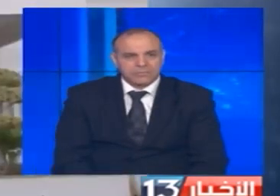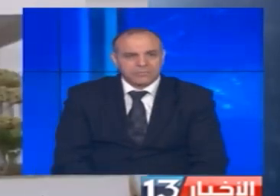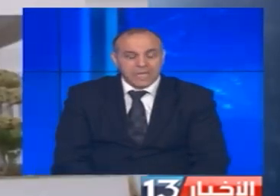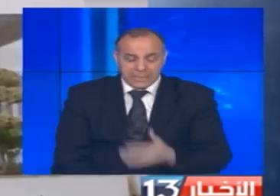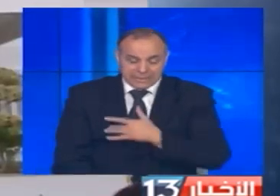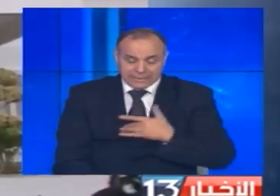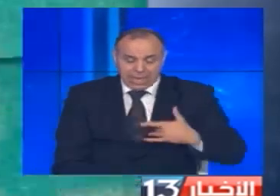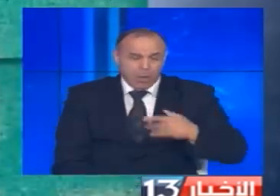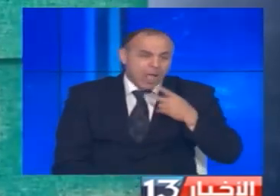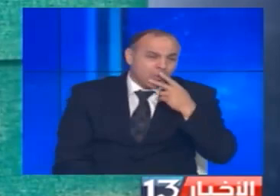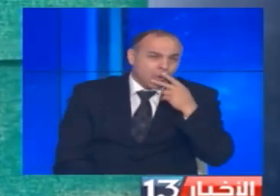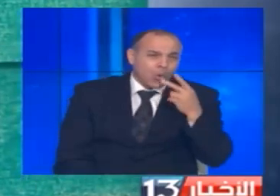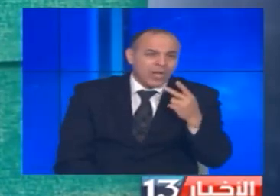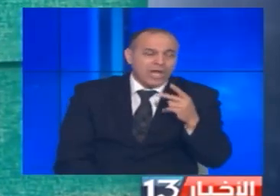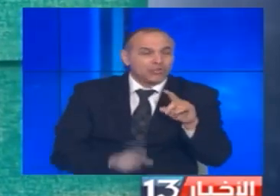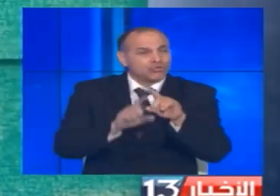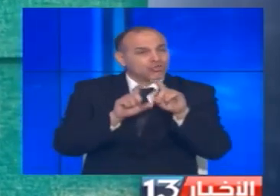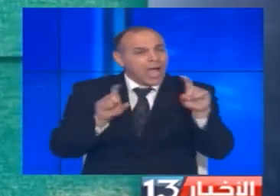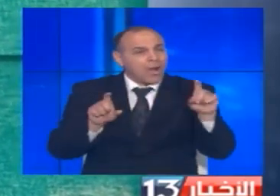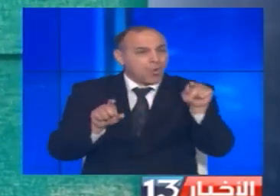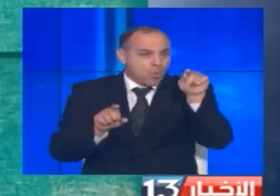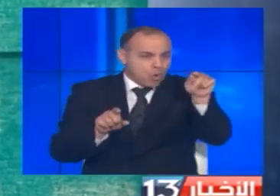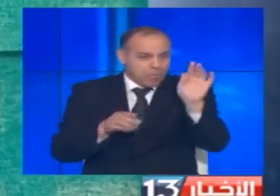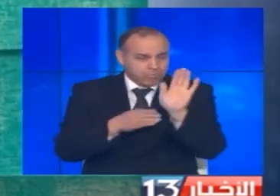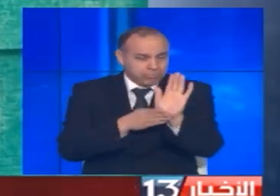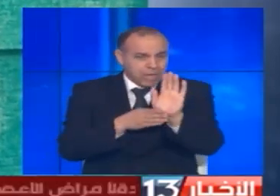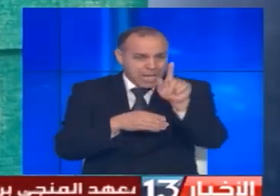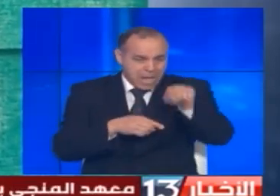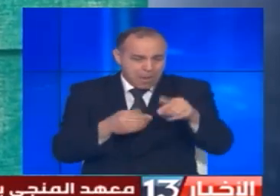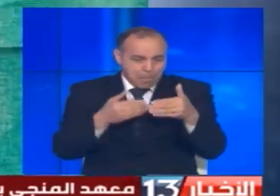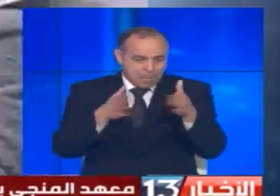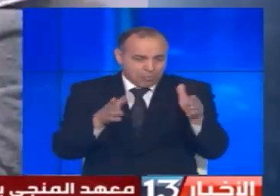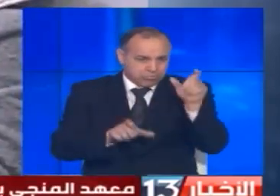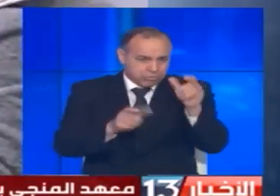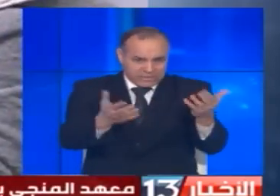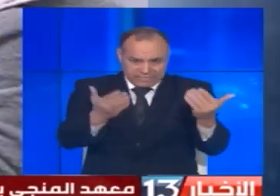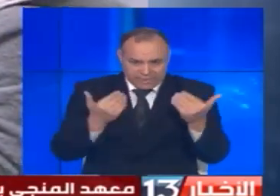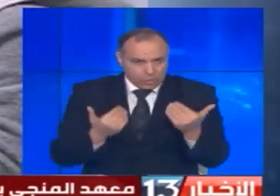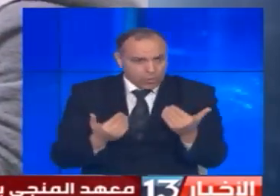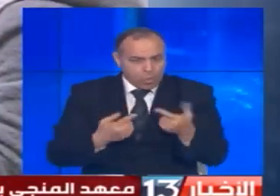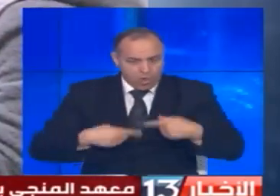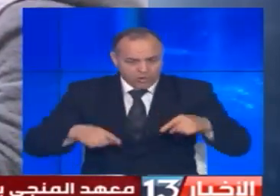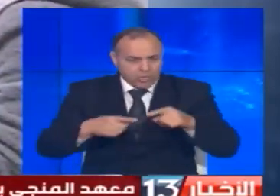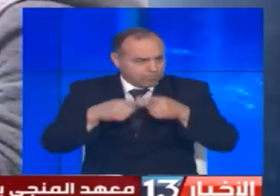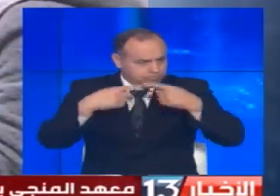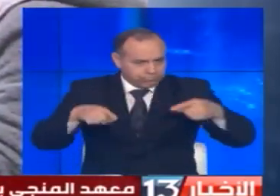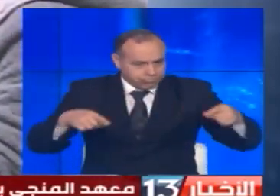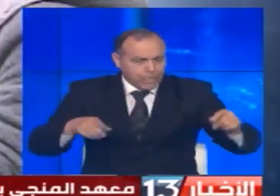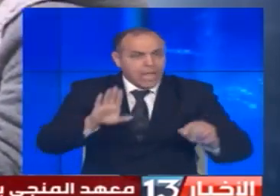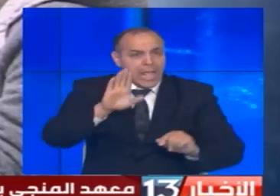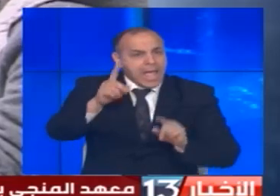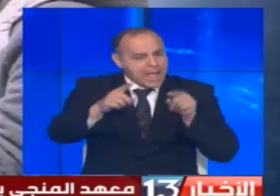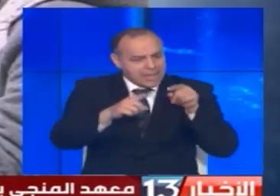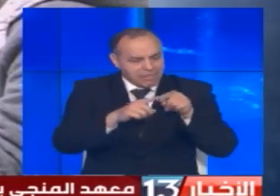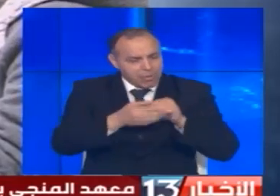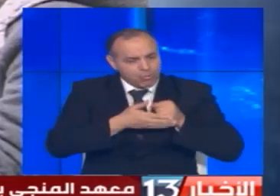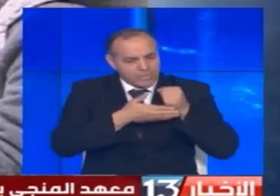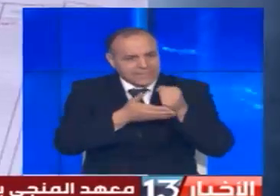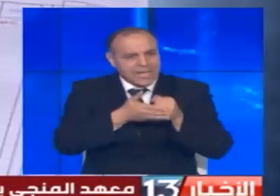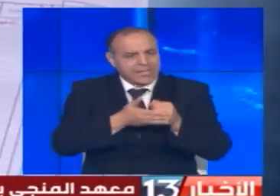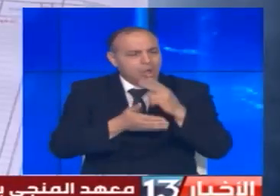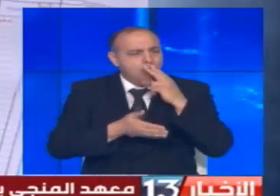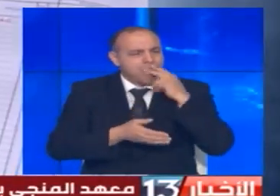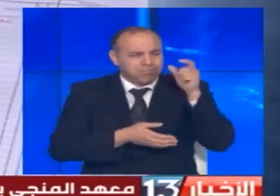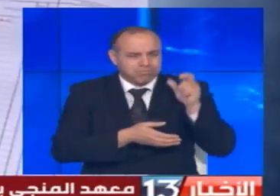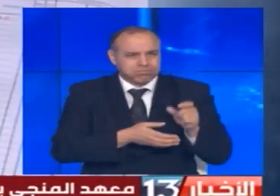أو التدخين هو أحد الشعارات التي عرضت خلال يوم مفتوح للعموم يجمع بين ورشات مختلفة هدفه مساعدة